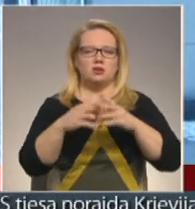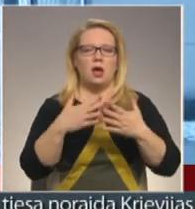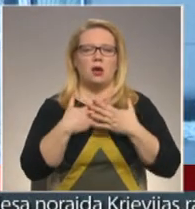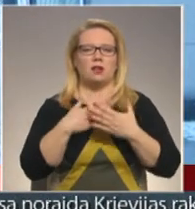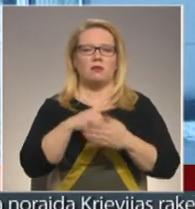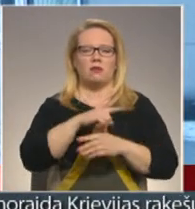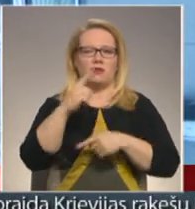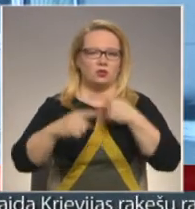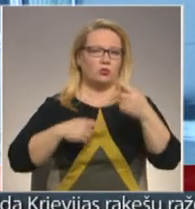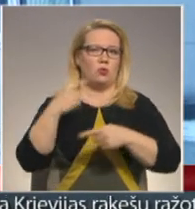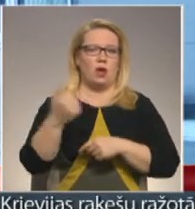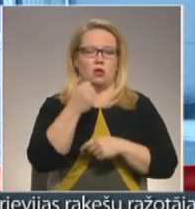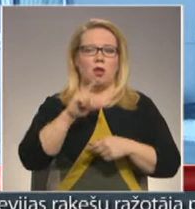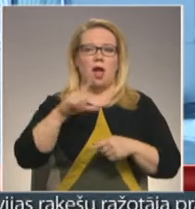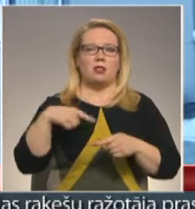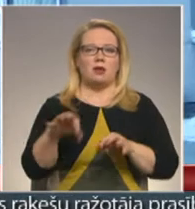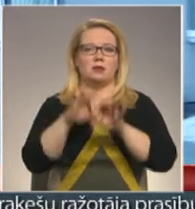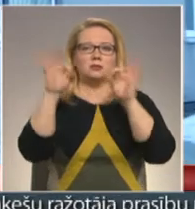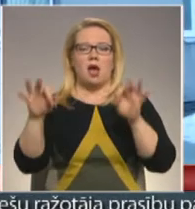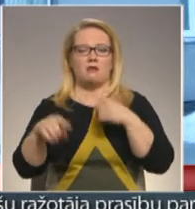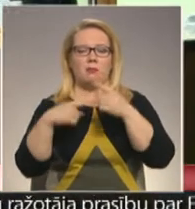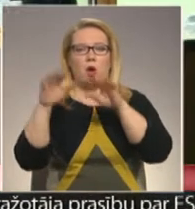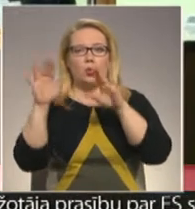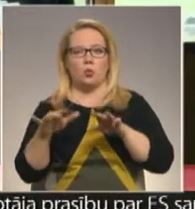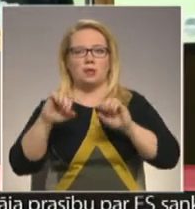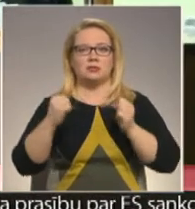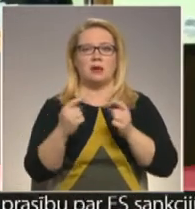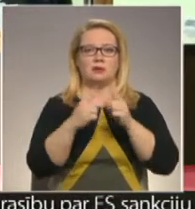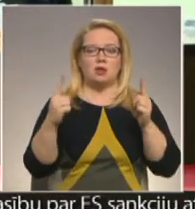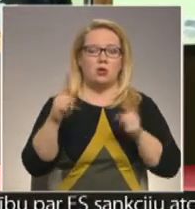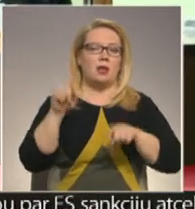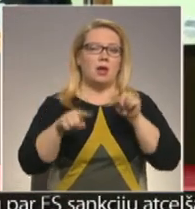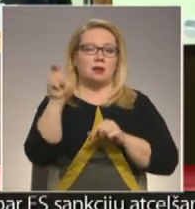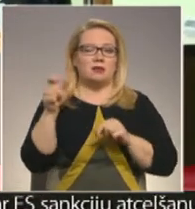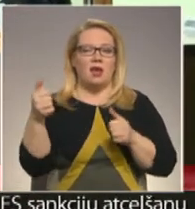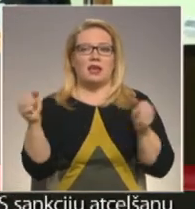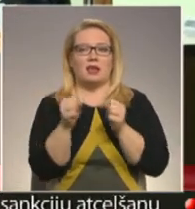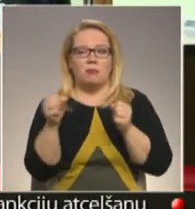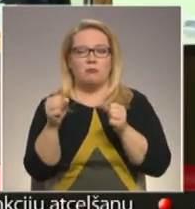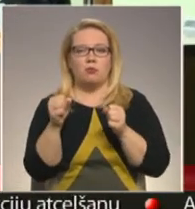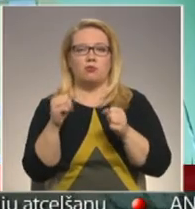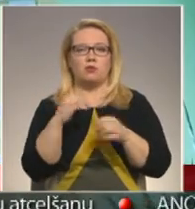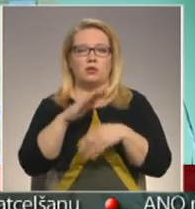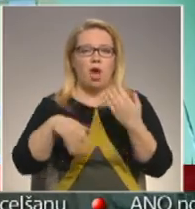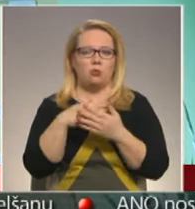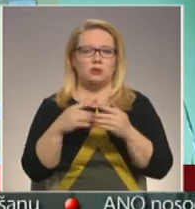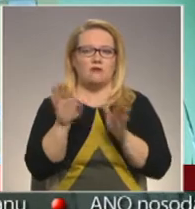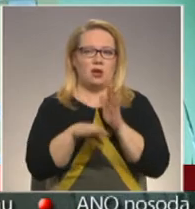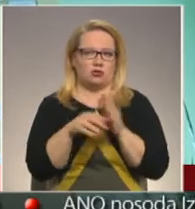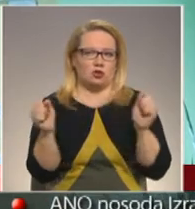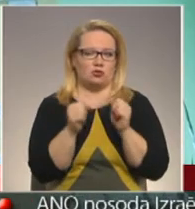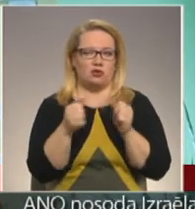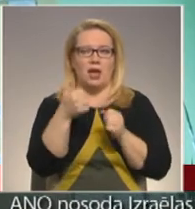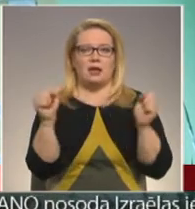gadu. Latvijā gripa parasti uzliesmo rudens un ziemas sezonā. Nereti cilvēki gripu sajauc ar vienkāršu saaukstēšanos. Gripa parasti